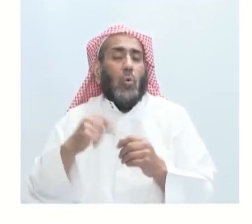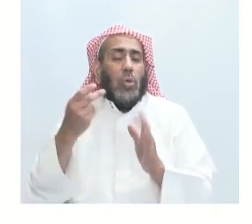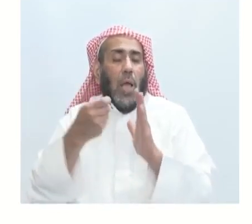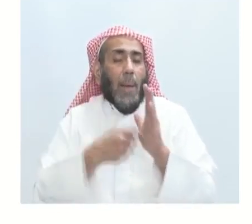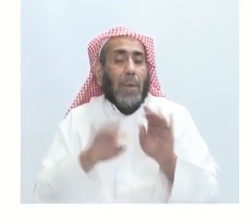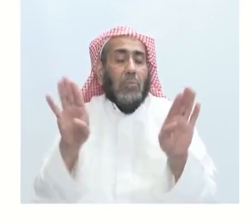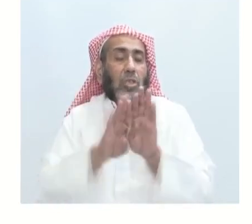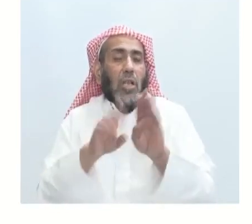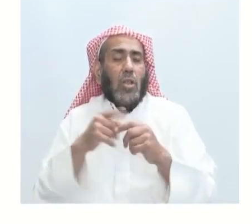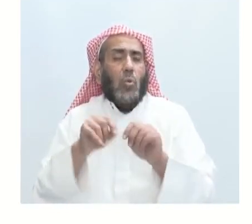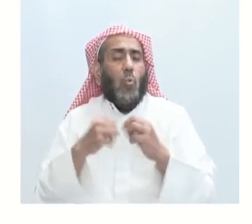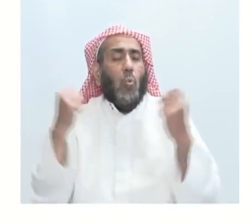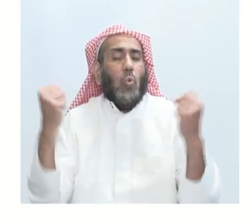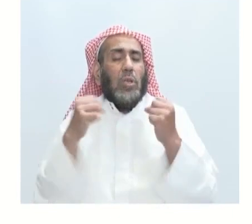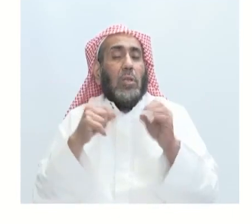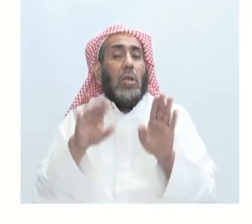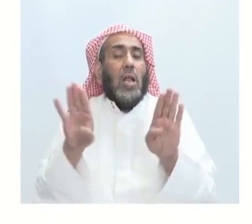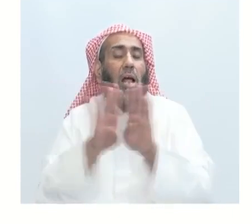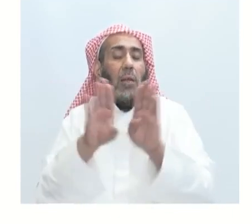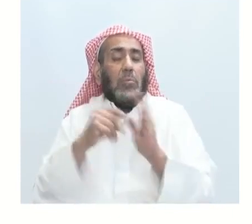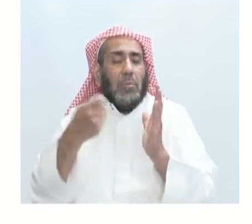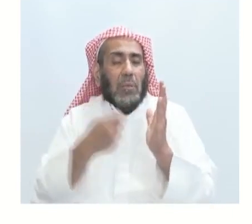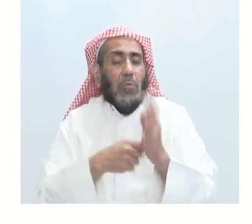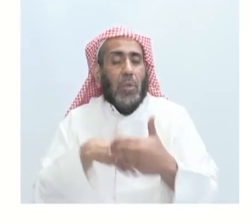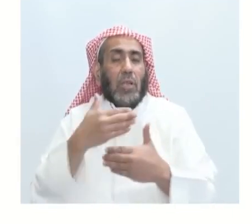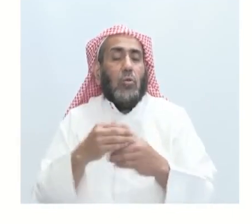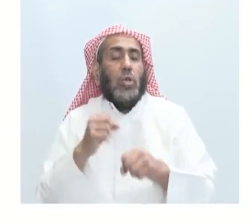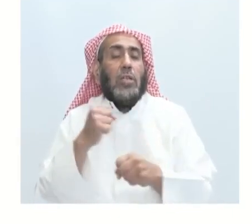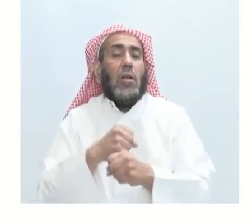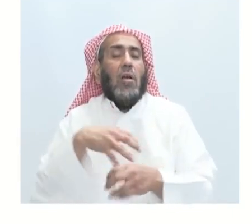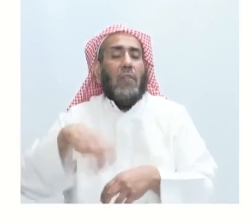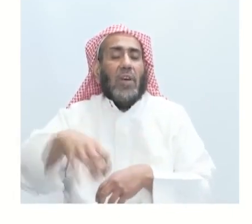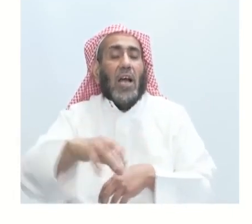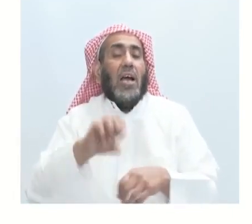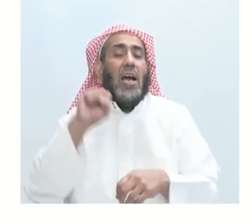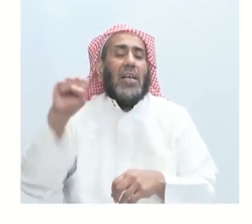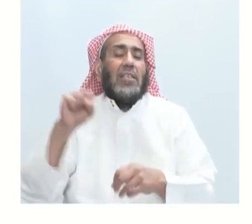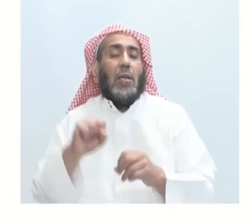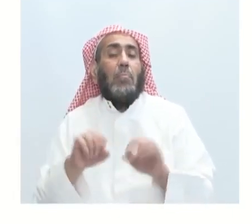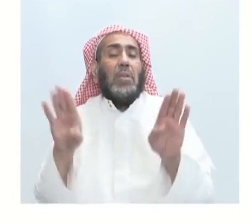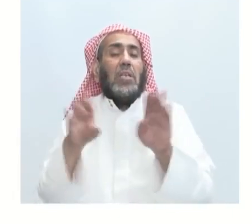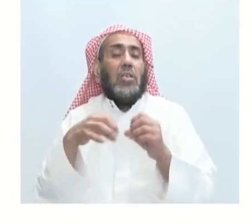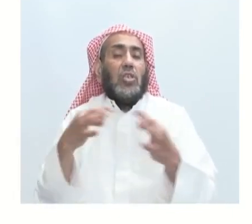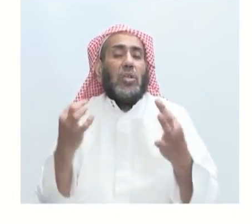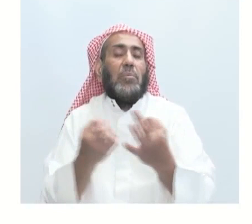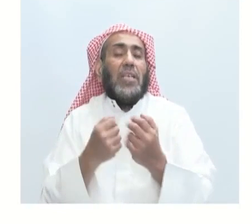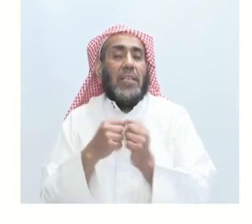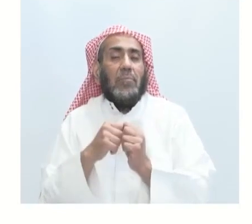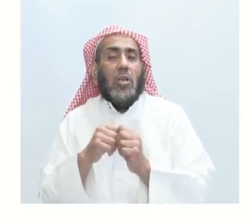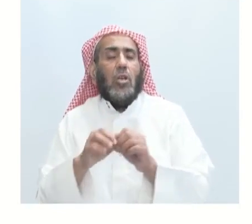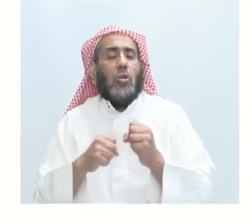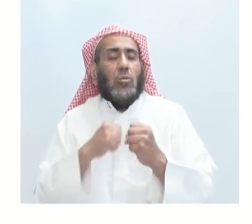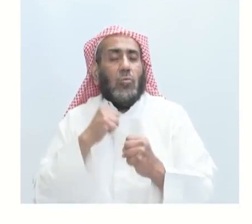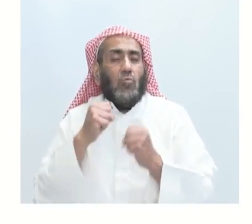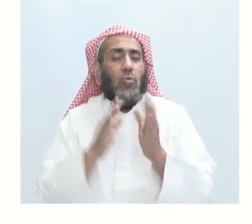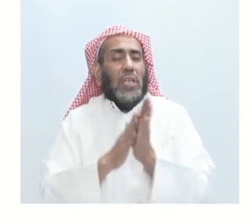المسرحيين الذين نشطت الحركه المسرحيه بسبب كتاباتهم وتبعا لذلك انشات بعد ذلك فرق خاصه بالجمعيات يعني تساعد